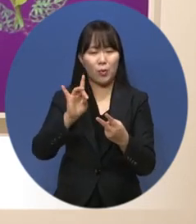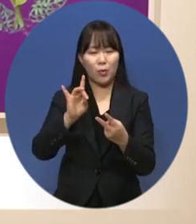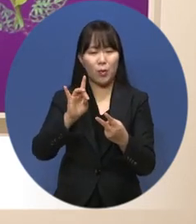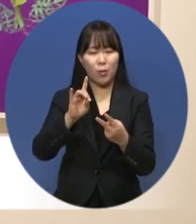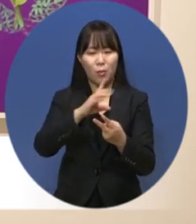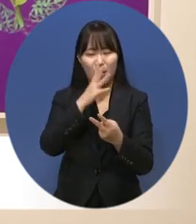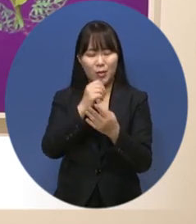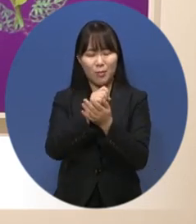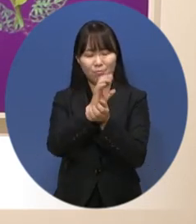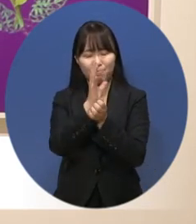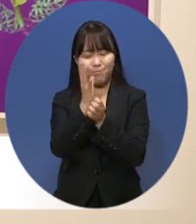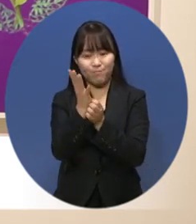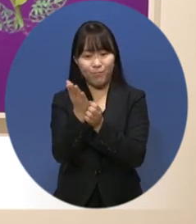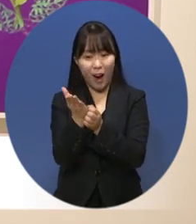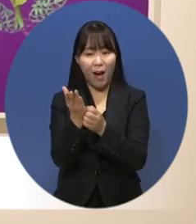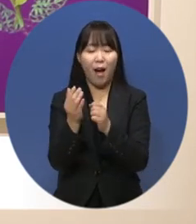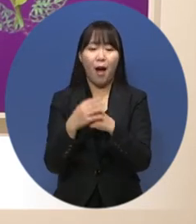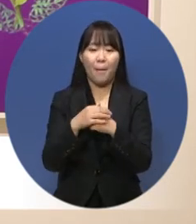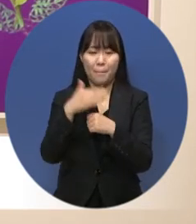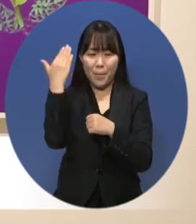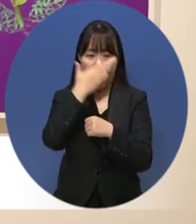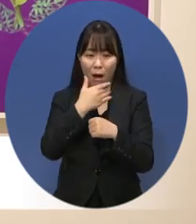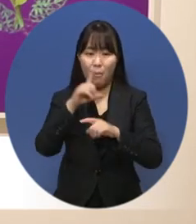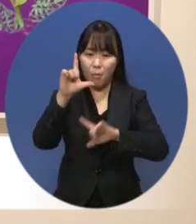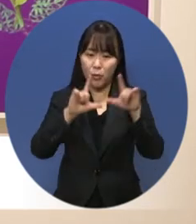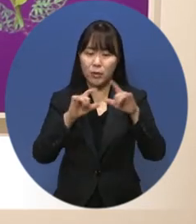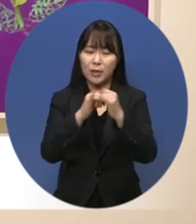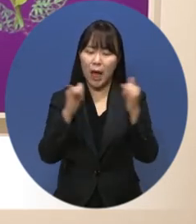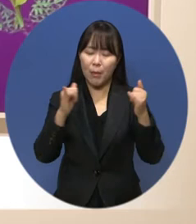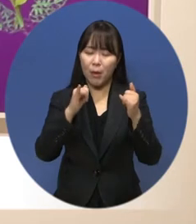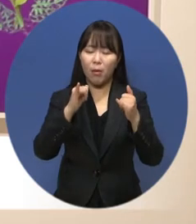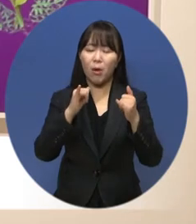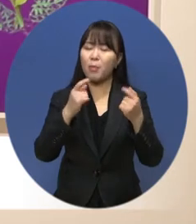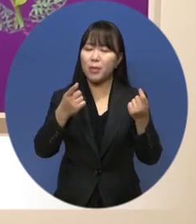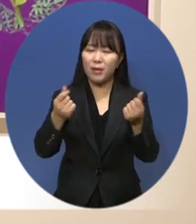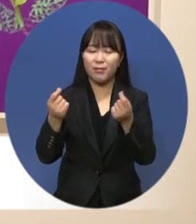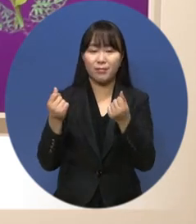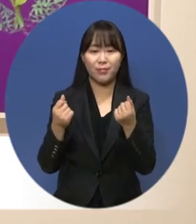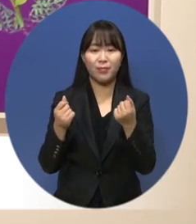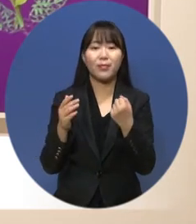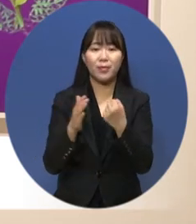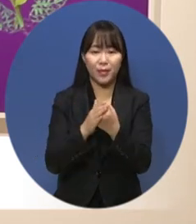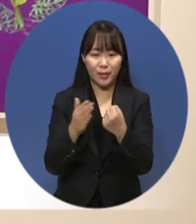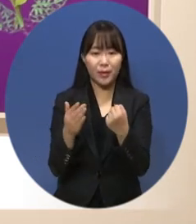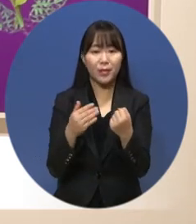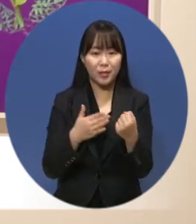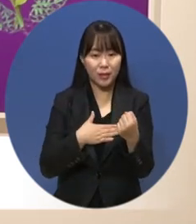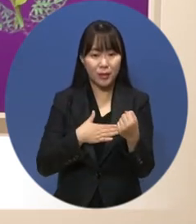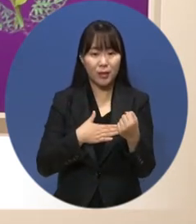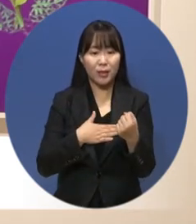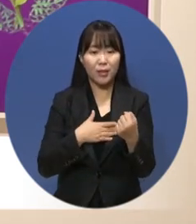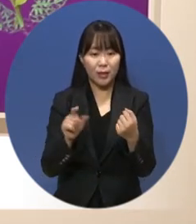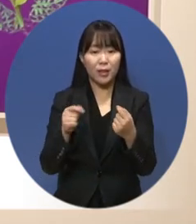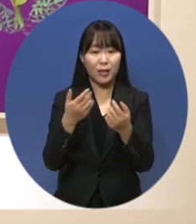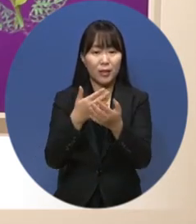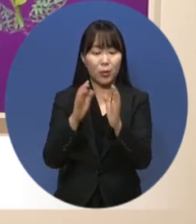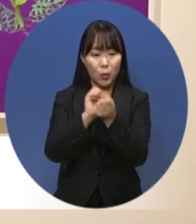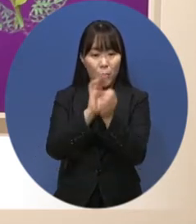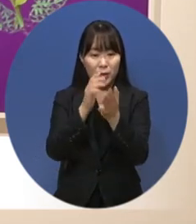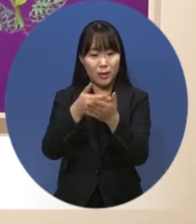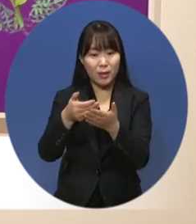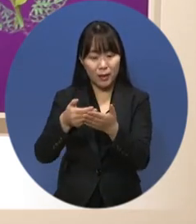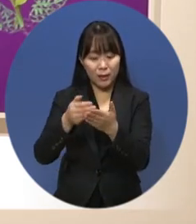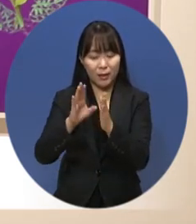때론 펴 있고 우리 인간의 모습 하고 너무 닮았습니다 그래서 저는 이 아이디스 를 그리면서